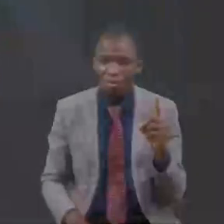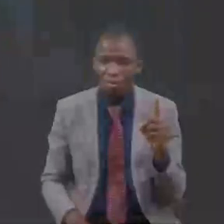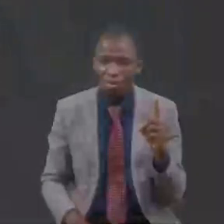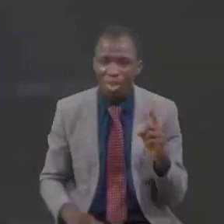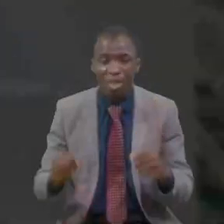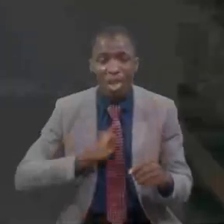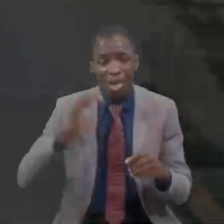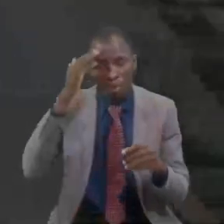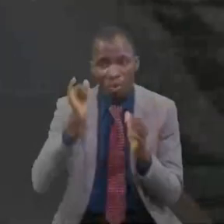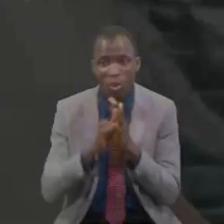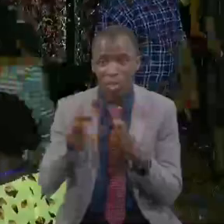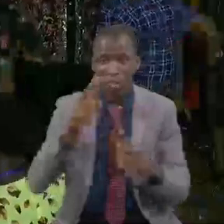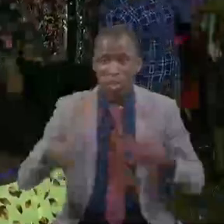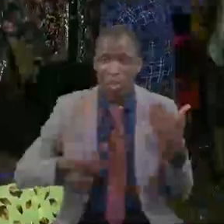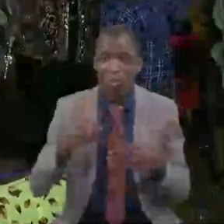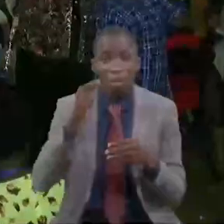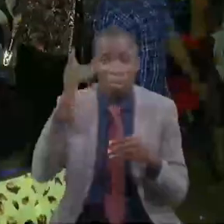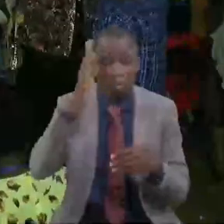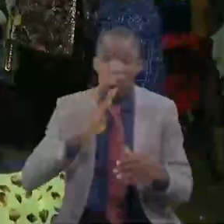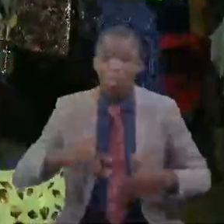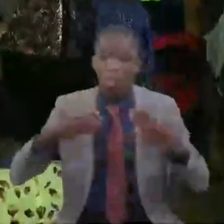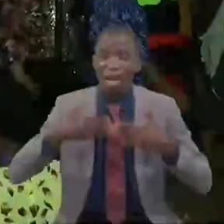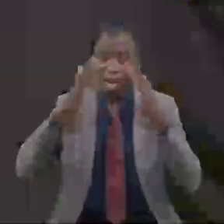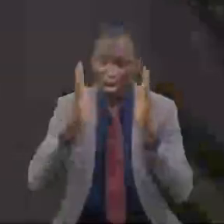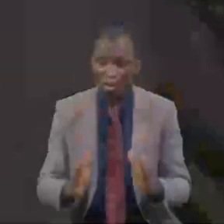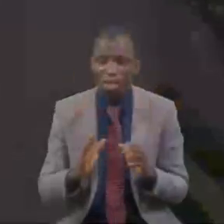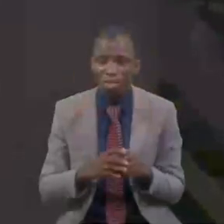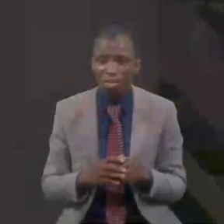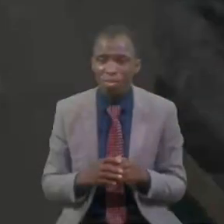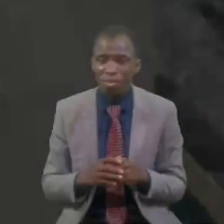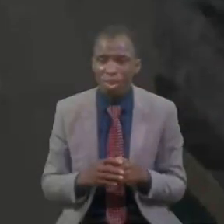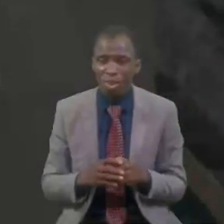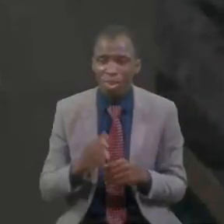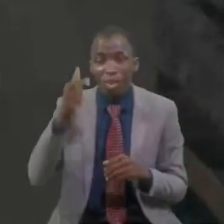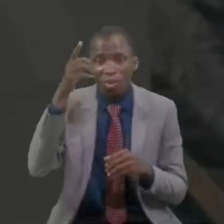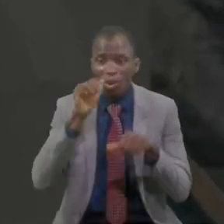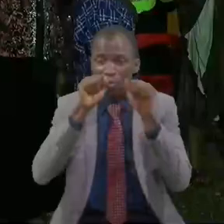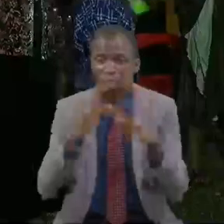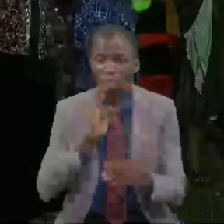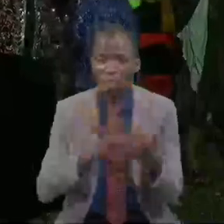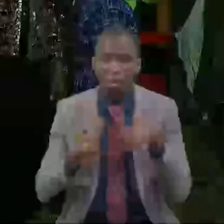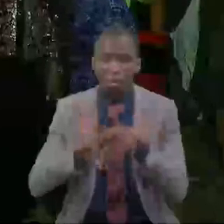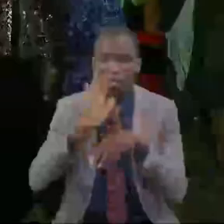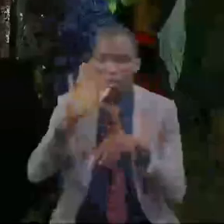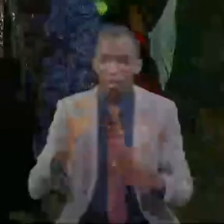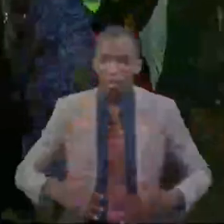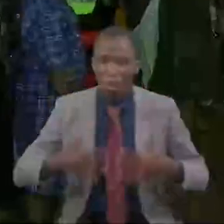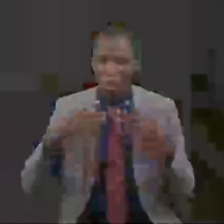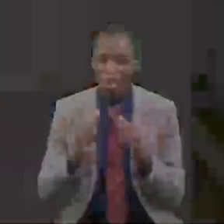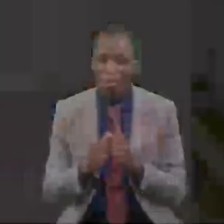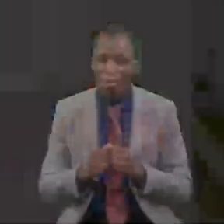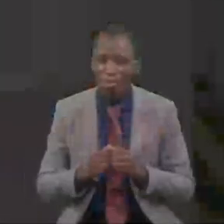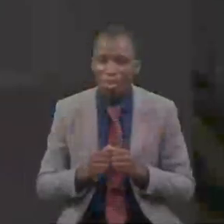sais que vous êtes content vous serez plus content les bénédictions de Dieu viendront sur